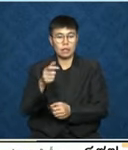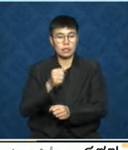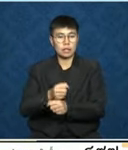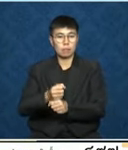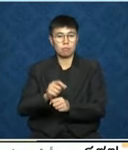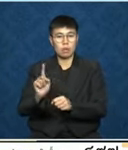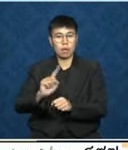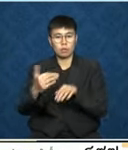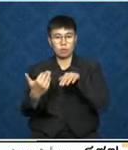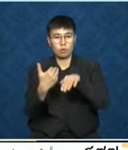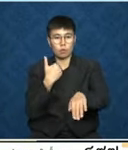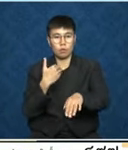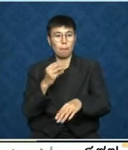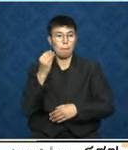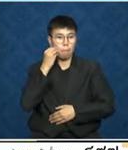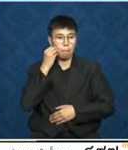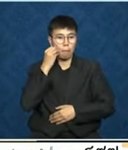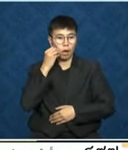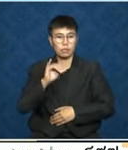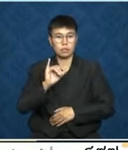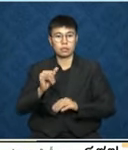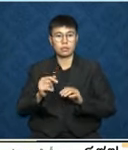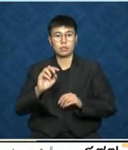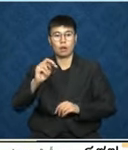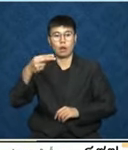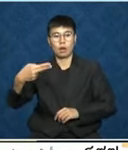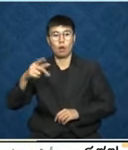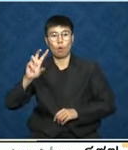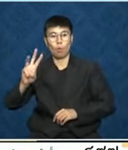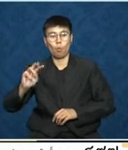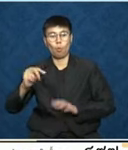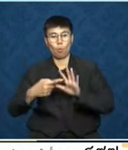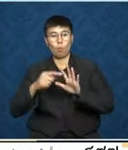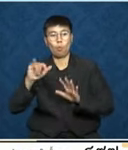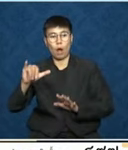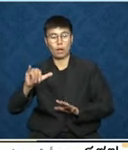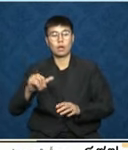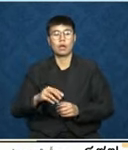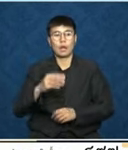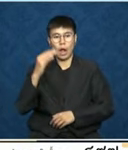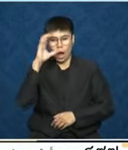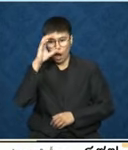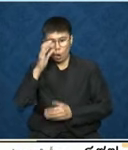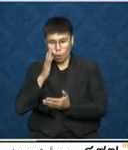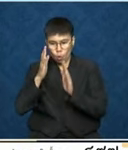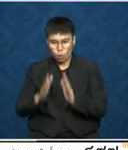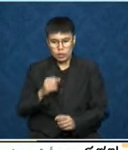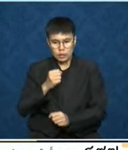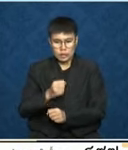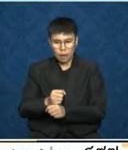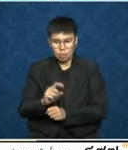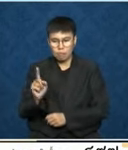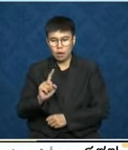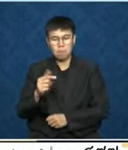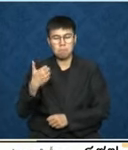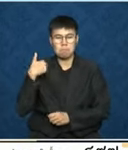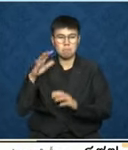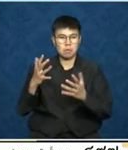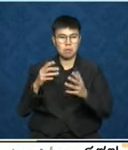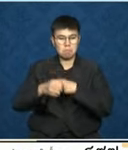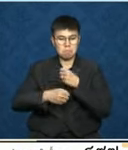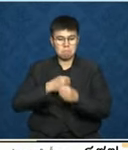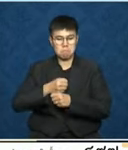ยางหวายซึ่งเป็นถนนที่อบจชัยภูมิได้พยายามจัดหาผู้ว่าจ้างมาเป็นระยะเวลาเกือบ 2ปีแล้วแต่อย่างไรก็